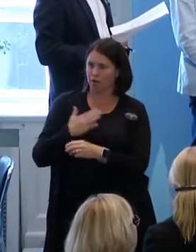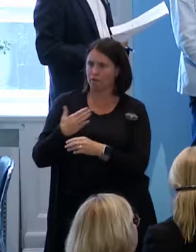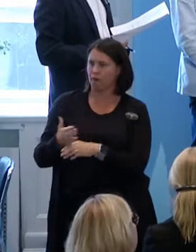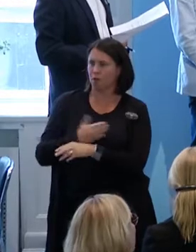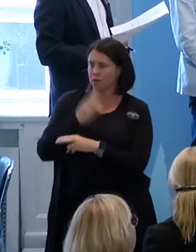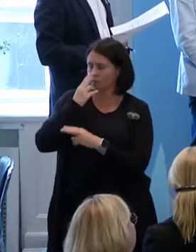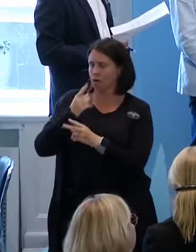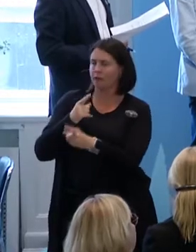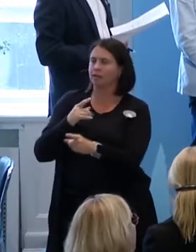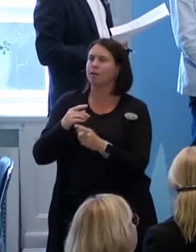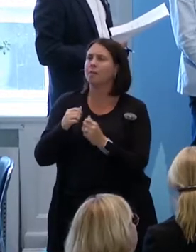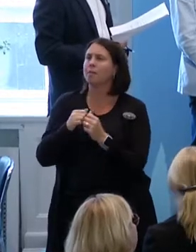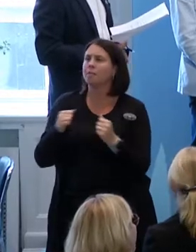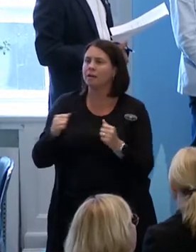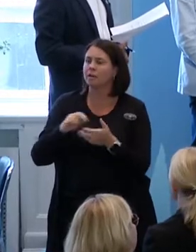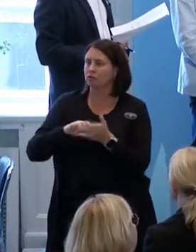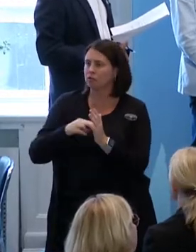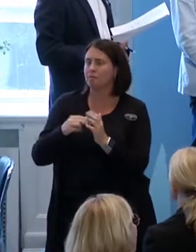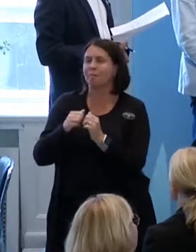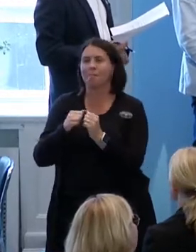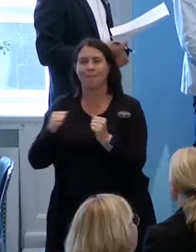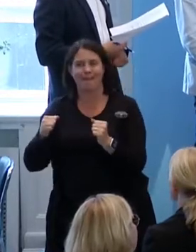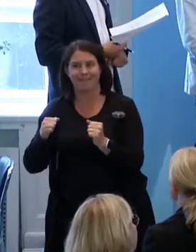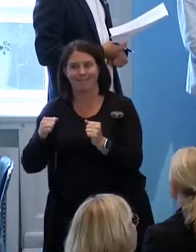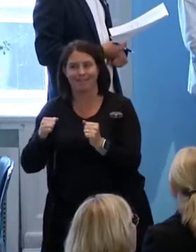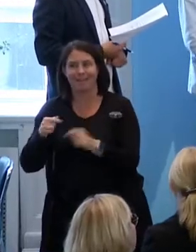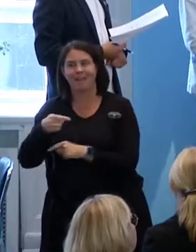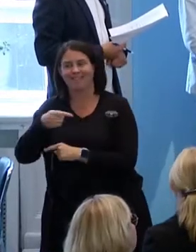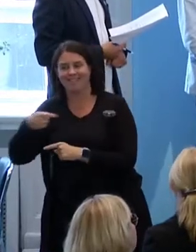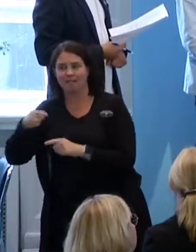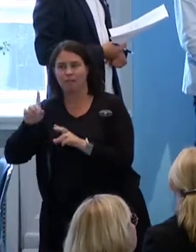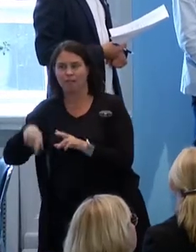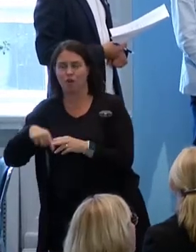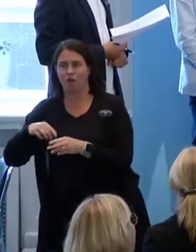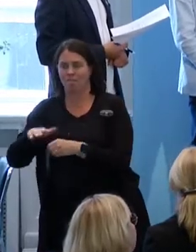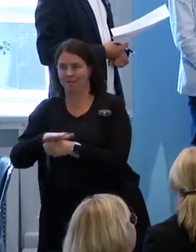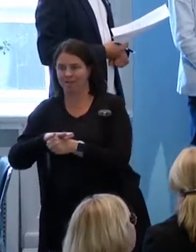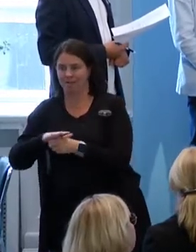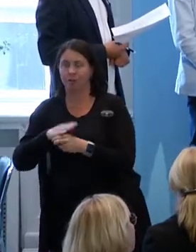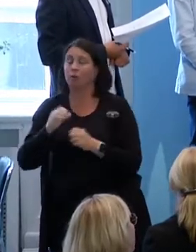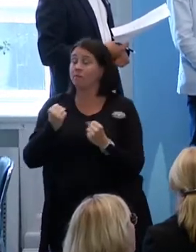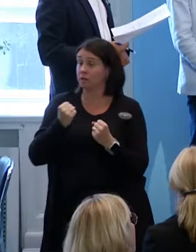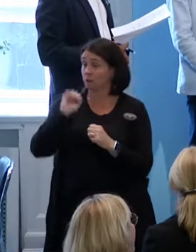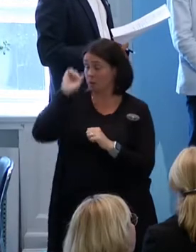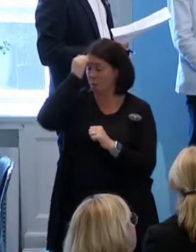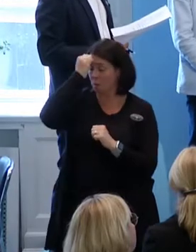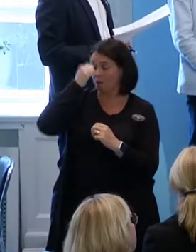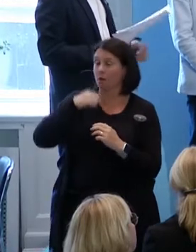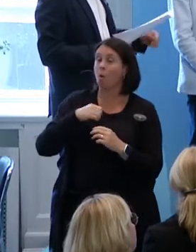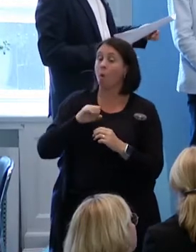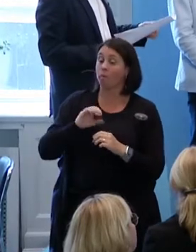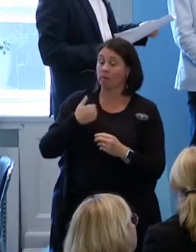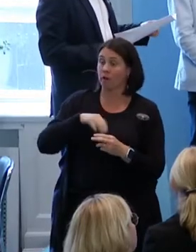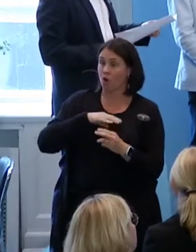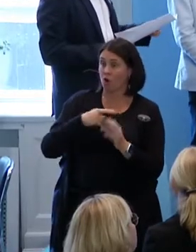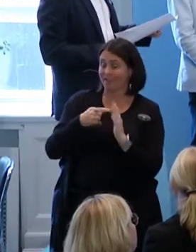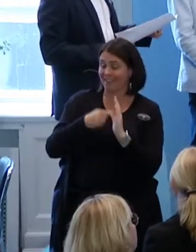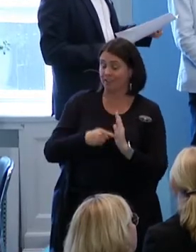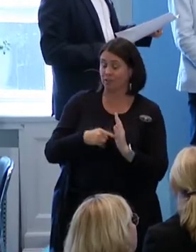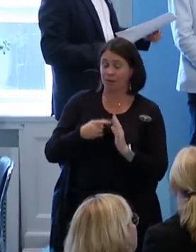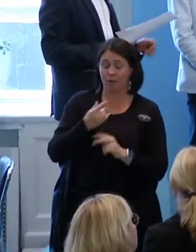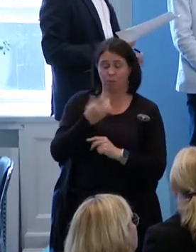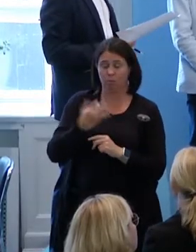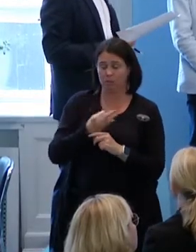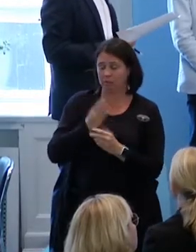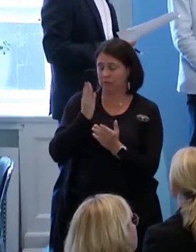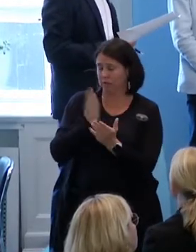så positivt för marknaden. Och det tycker jag är lite viktigt att komma ihåg. Därför att ska vi ha ett regelverk som är 100% förutsägbart, då